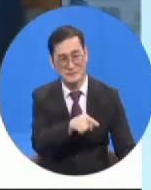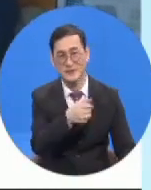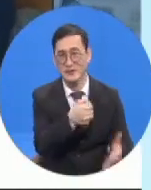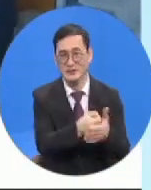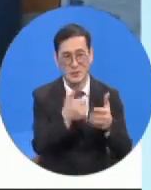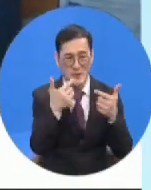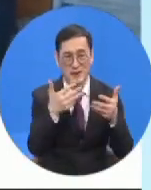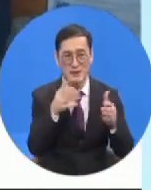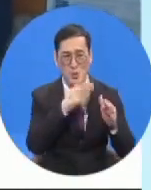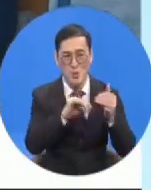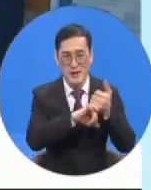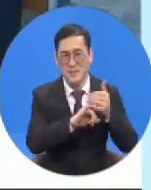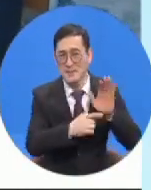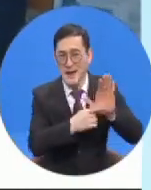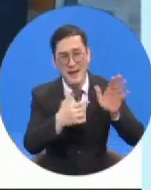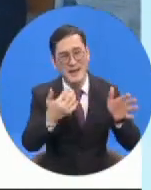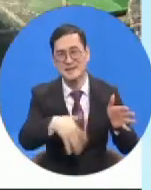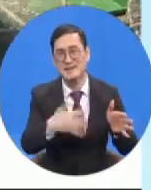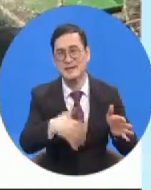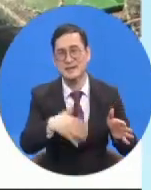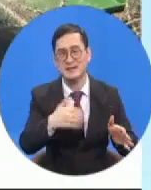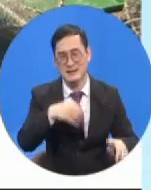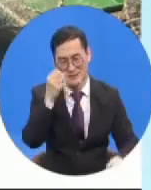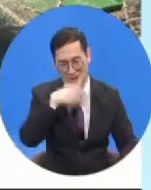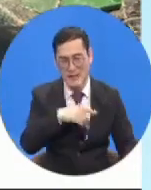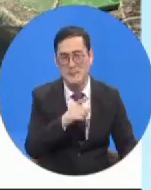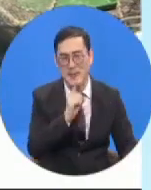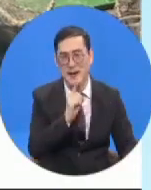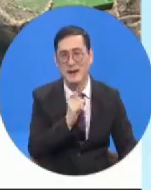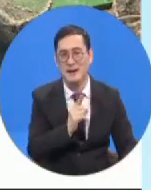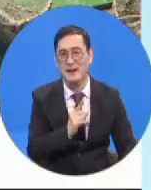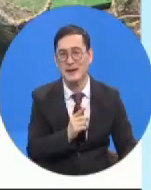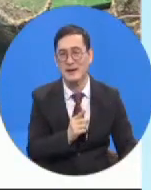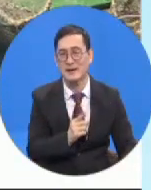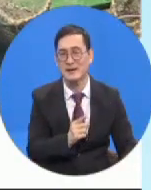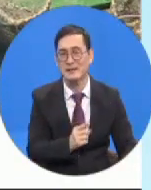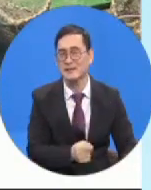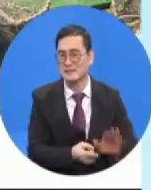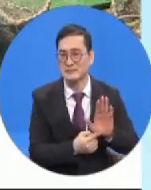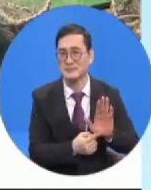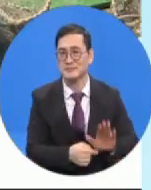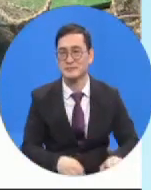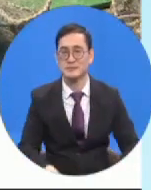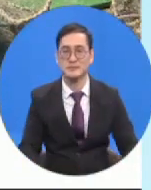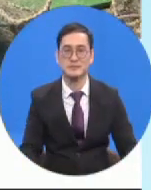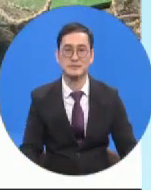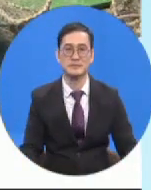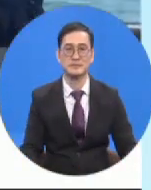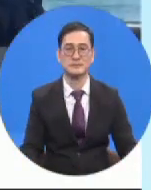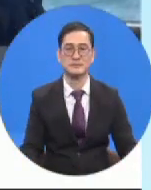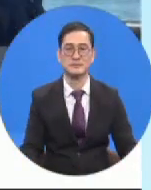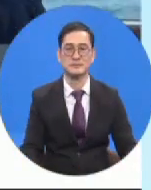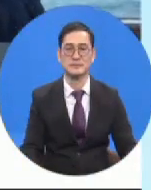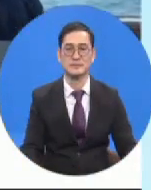볼 때 공약으로 이렇게 정확히 마련된 게 아니다. 이건 네. 그냥 아이디어 차원에서 얘기한 거고